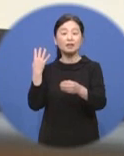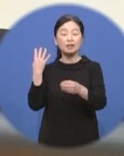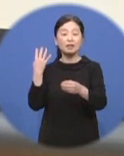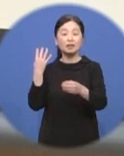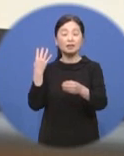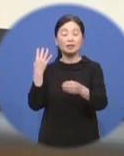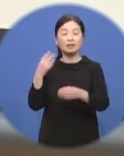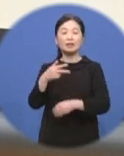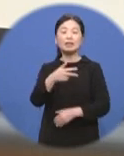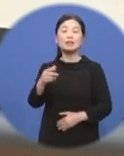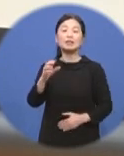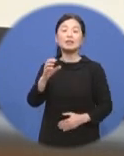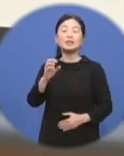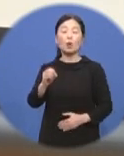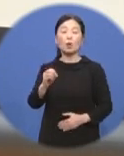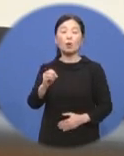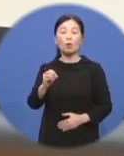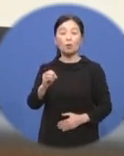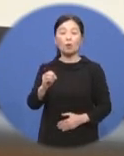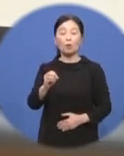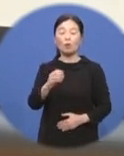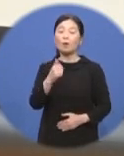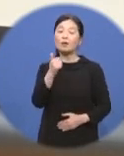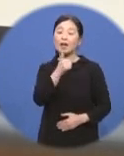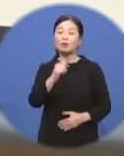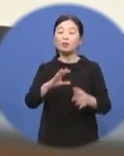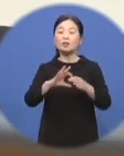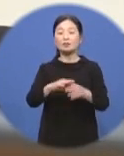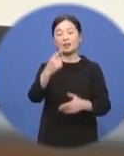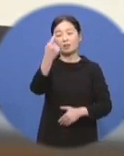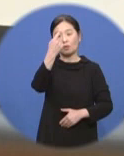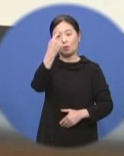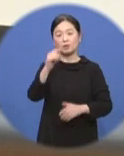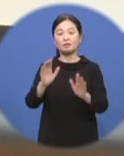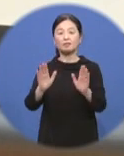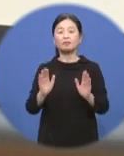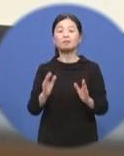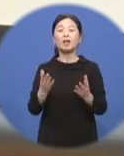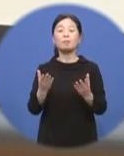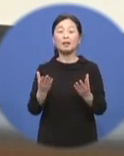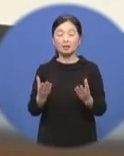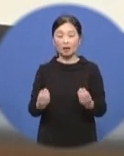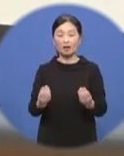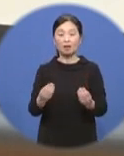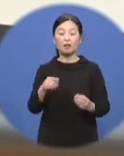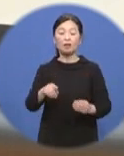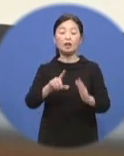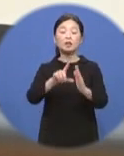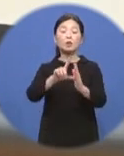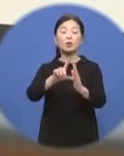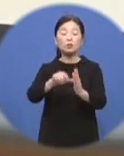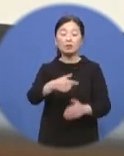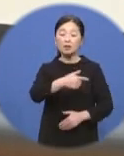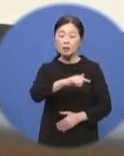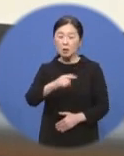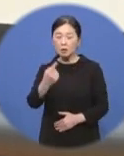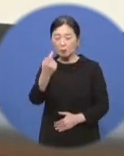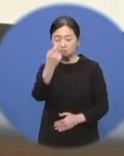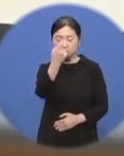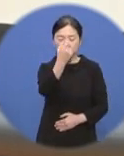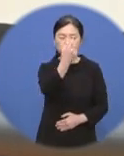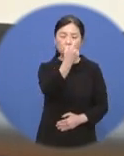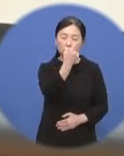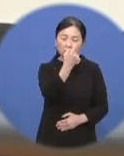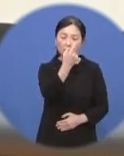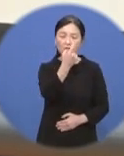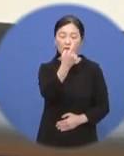ークガイドの講習を受けたんですけれども、その時にいろいろ勉強しているうちに、全くこ